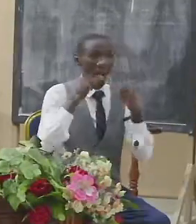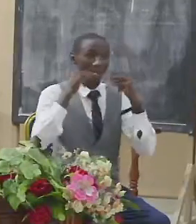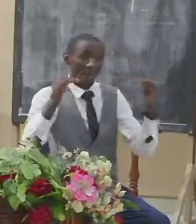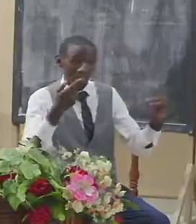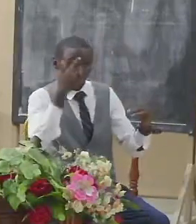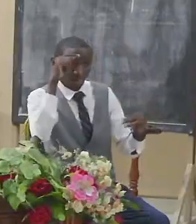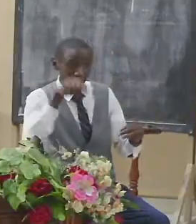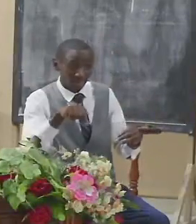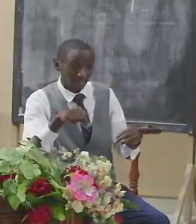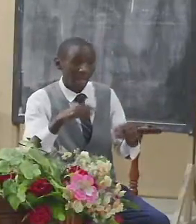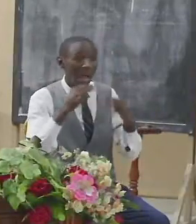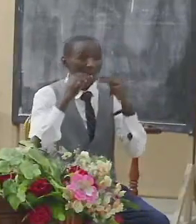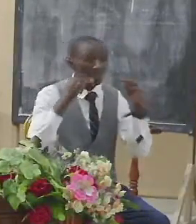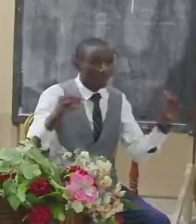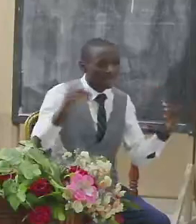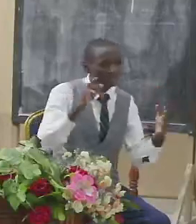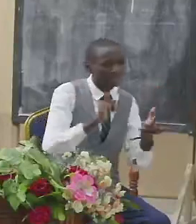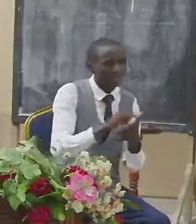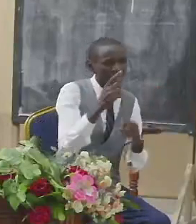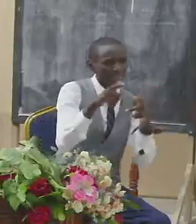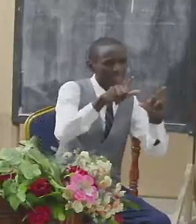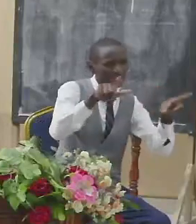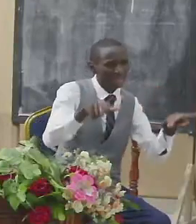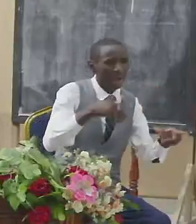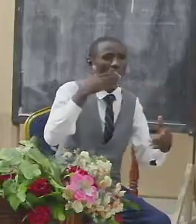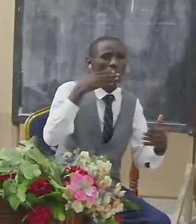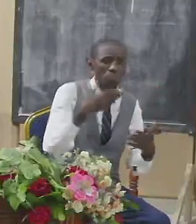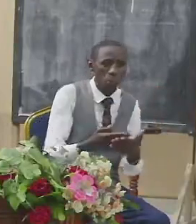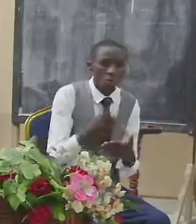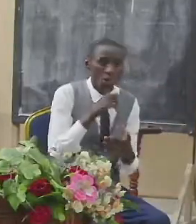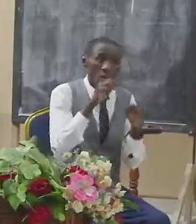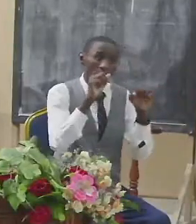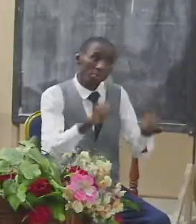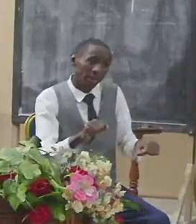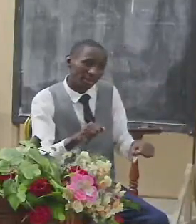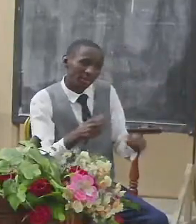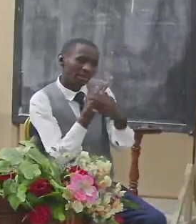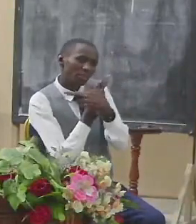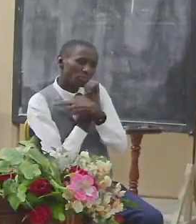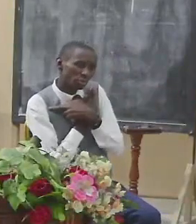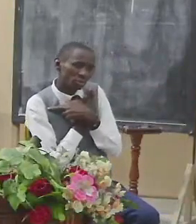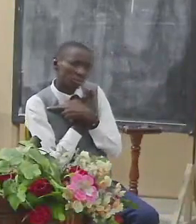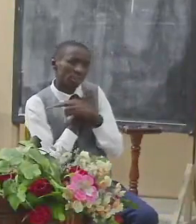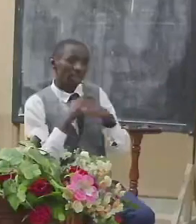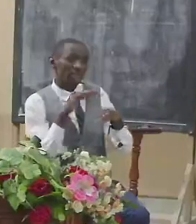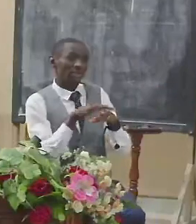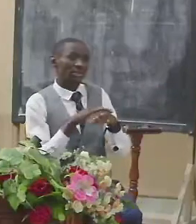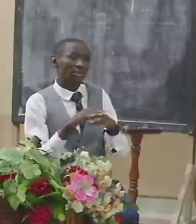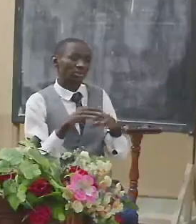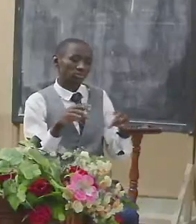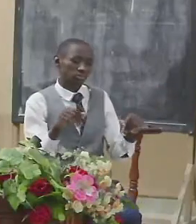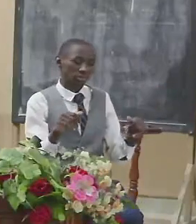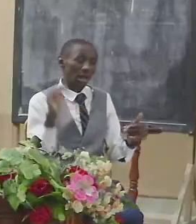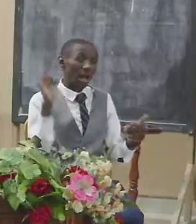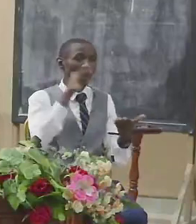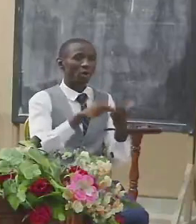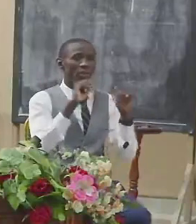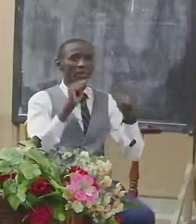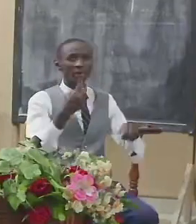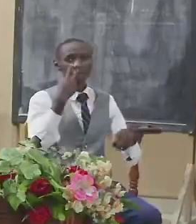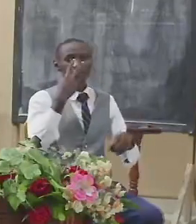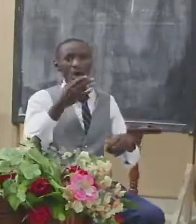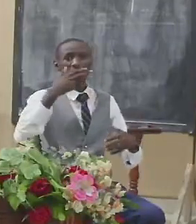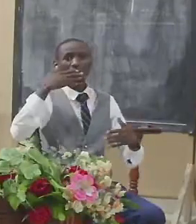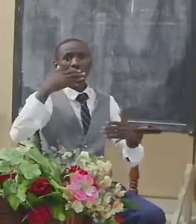yeye beau, bahari ni fasi ya mzuri. Il peut se reposer sur le sable. Anaweza kupumzika pale kwenye mchanga. Anaangalia uzuri